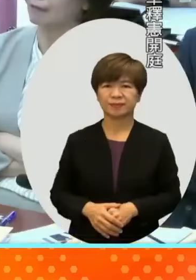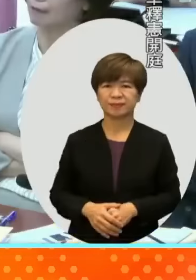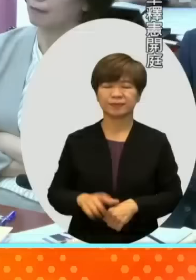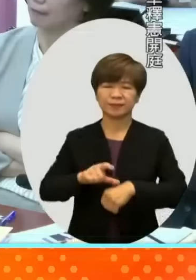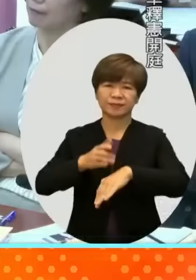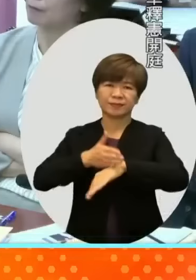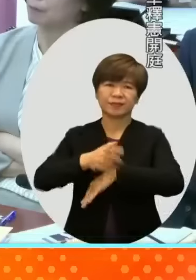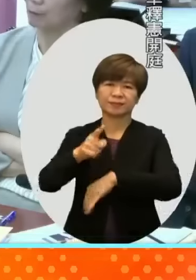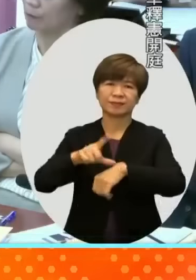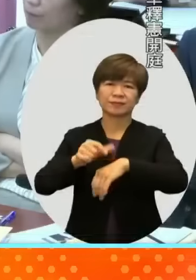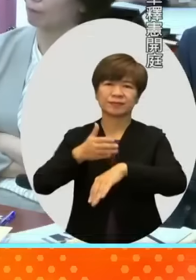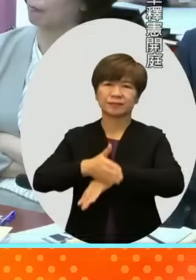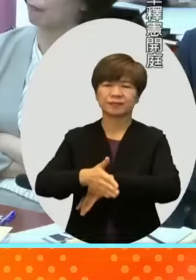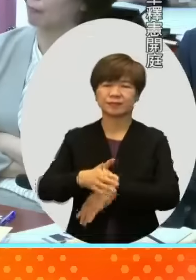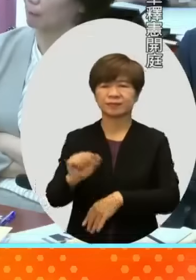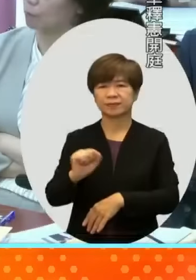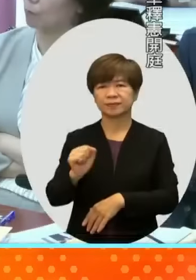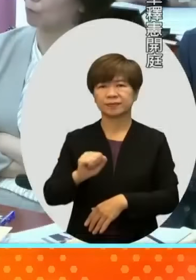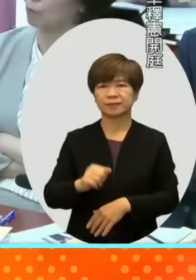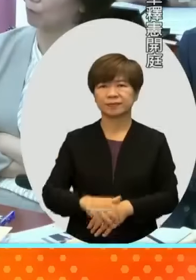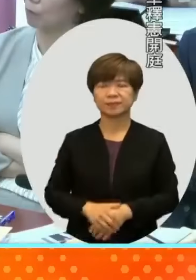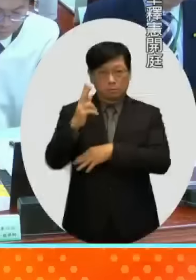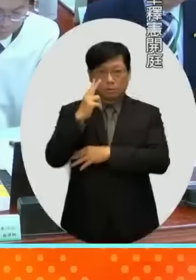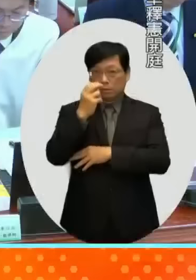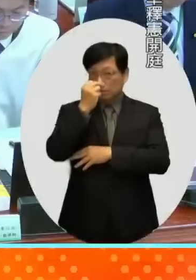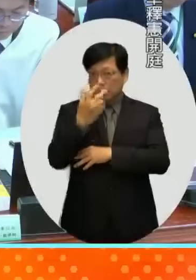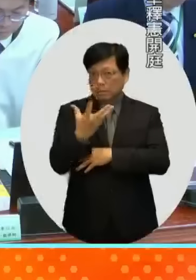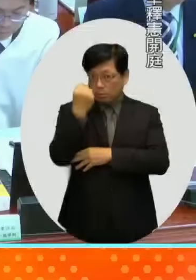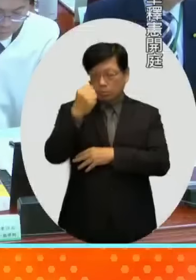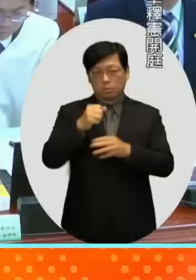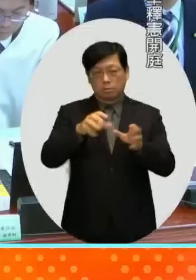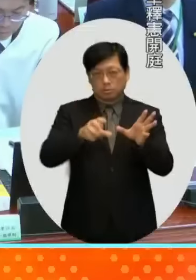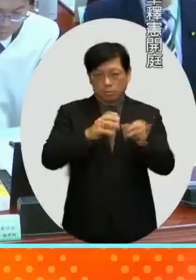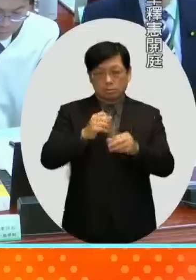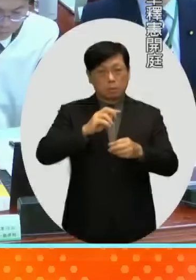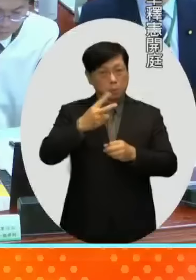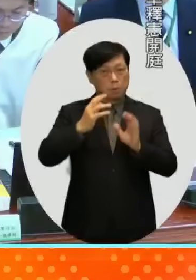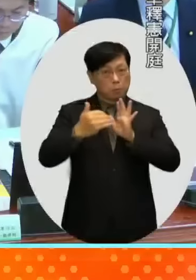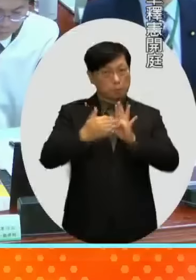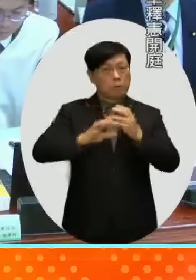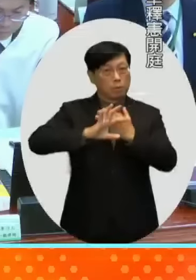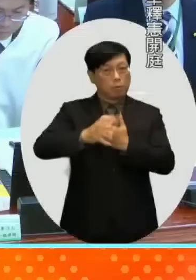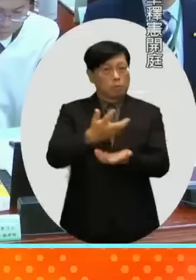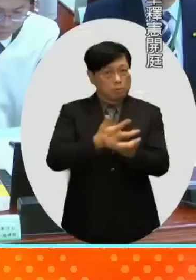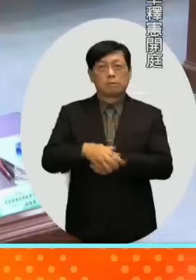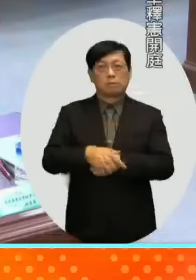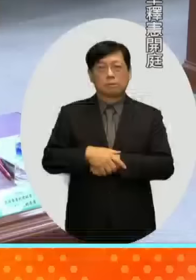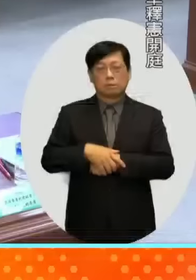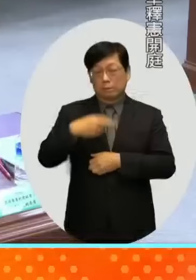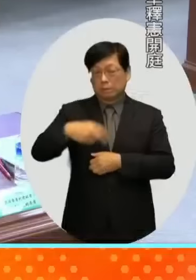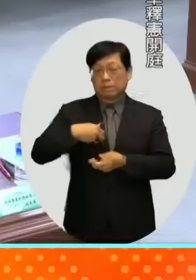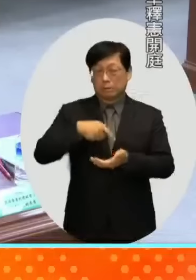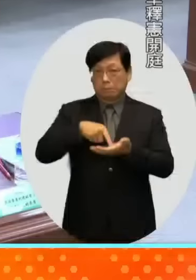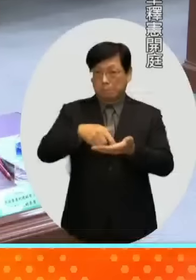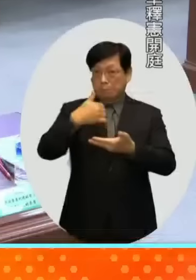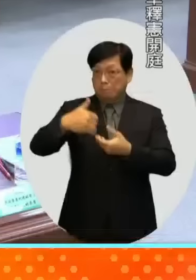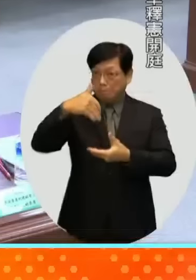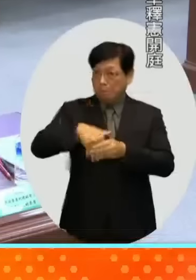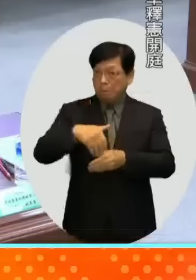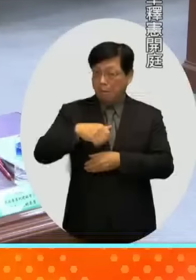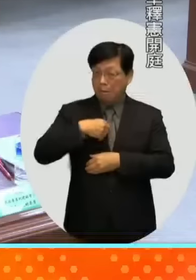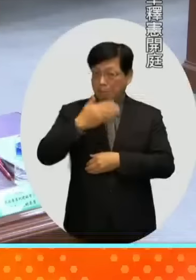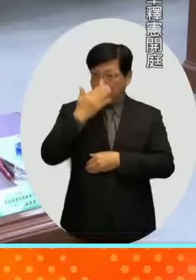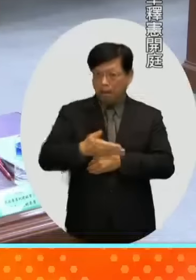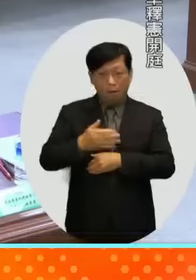考。你们到底要不要走上街头？如果没有这种想法，那不如以后大家也不用忙，我们就轻轻松